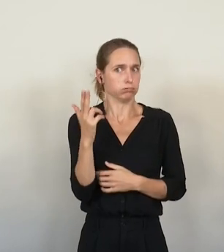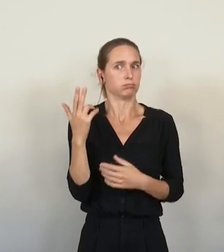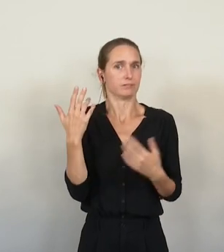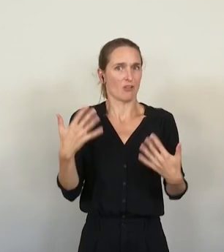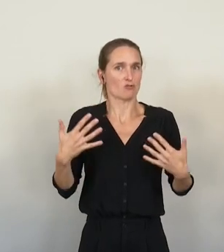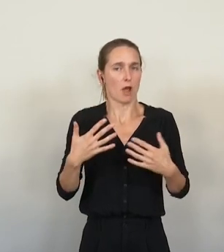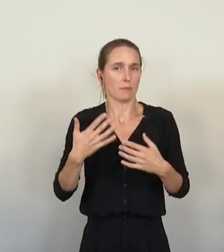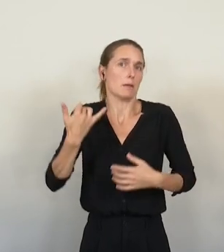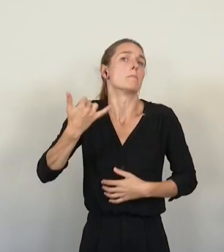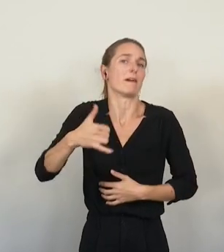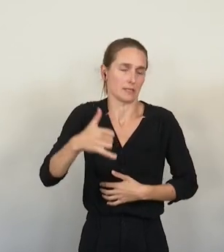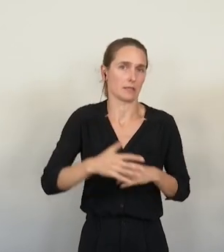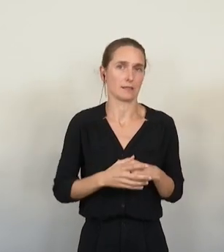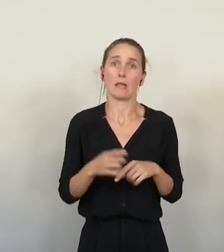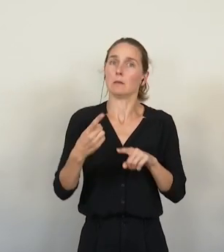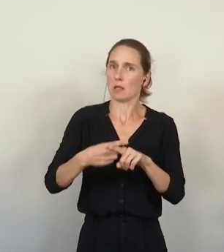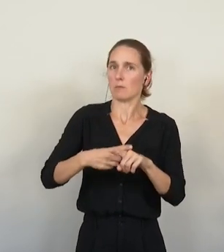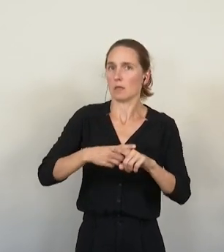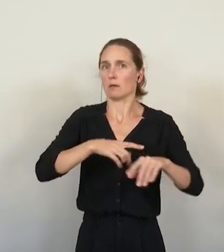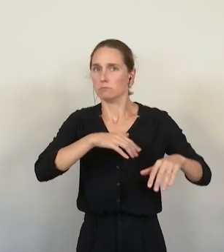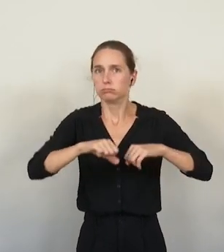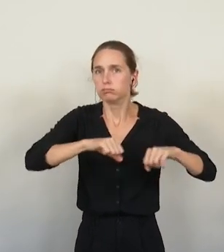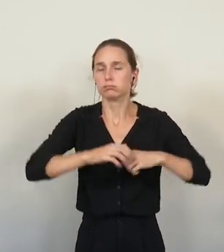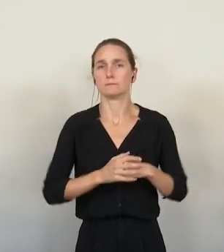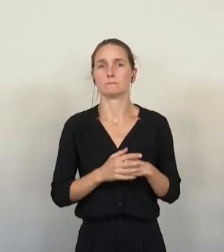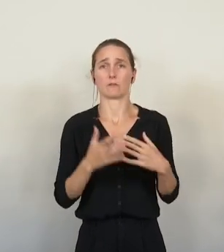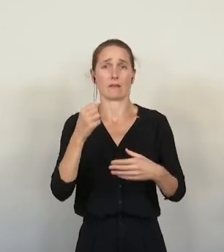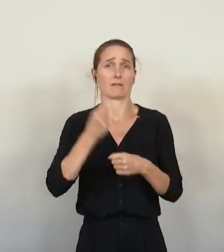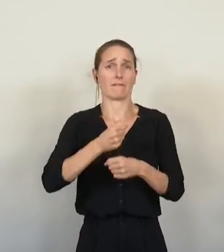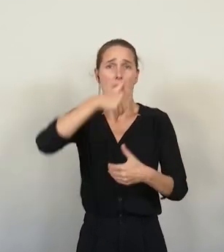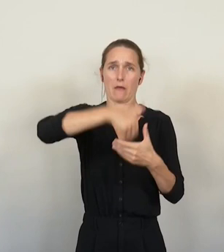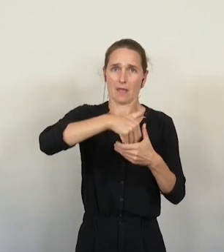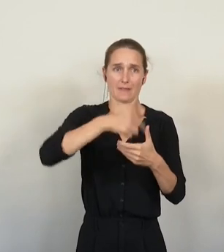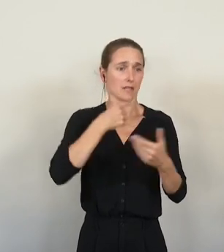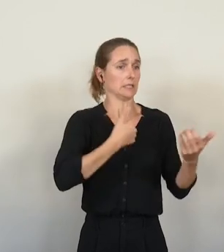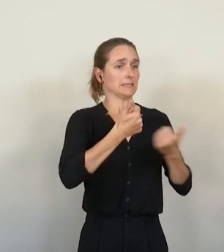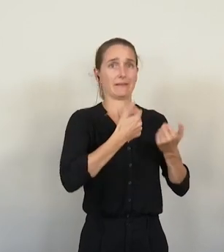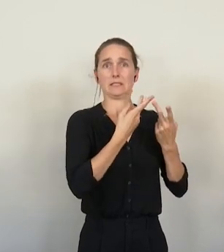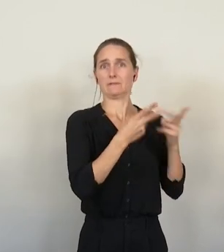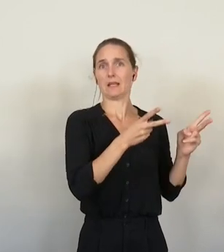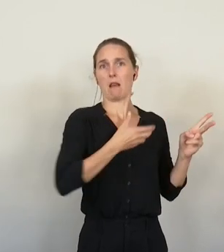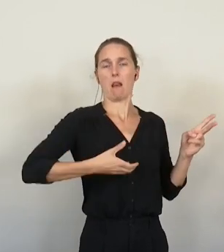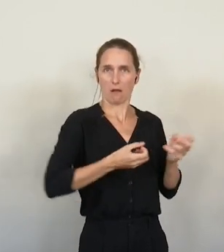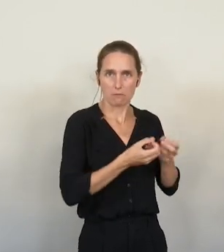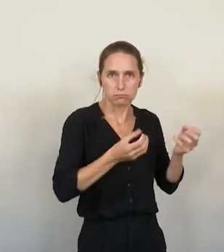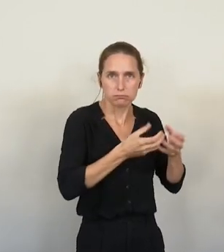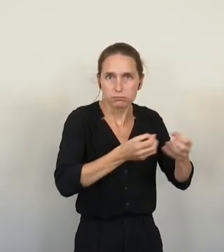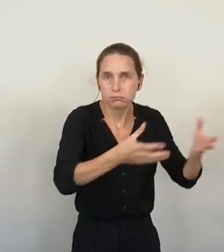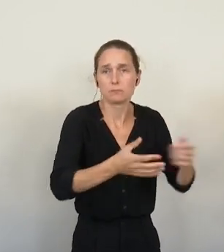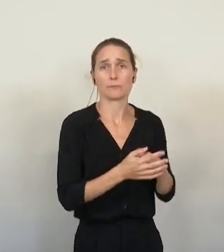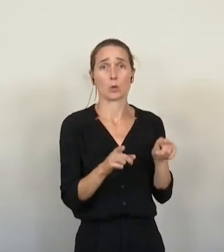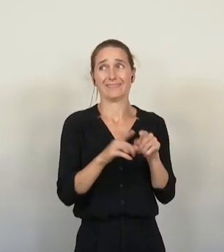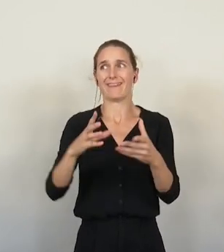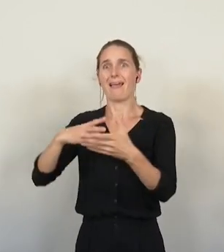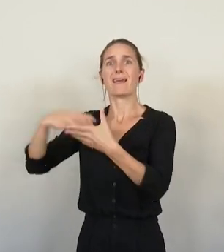cette structuration stratégique un travail interne avec tous les services de la Ville concerné et un travail externe avec les partenaires existants et à venir